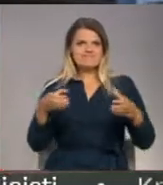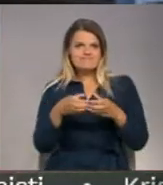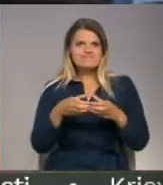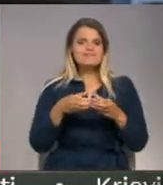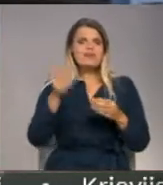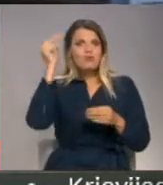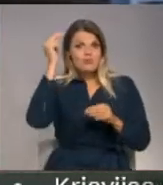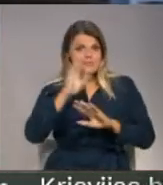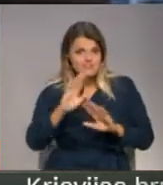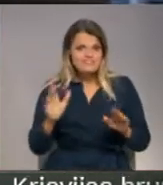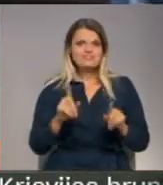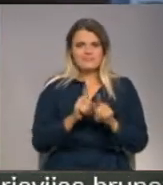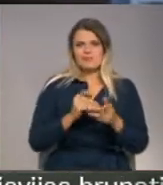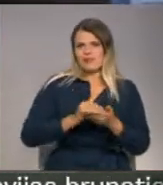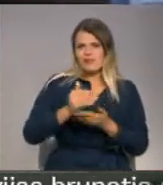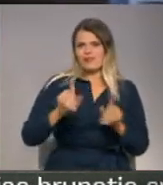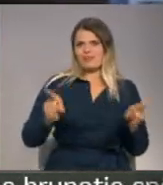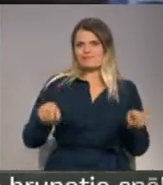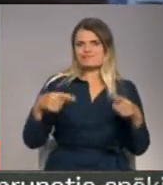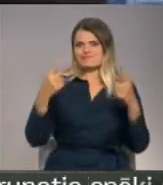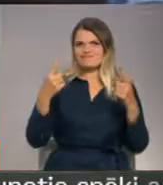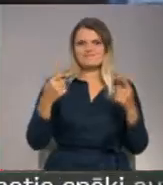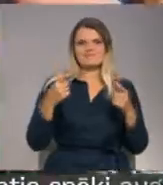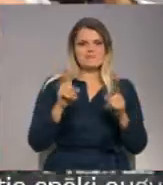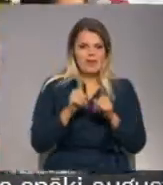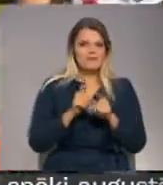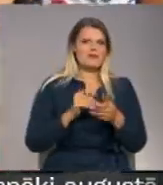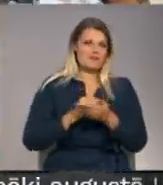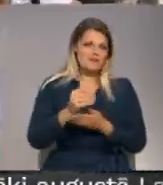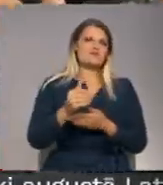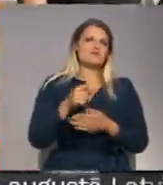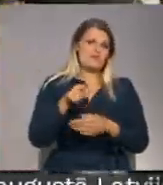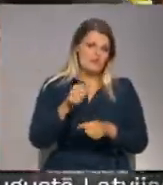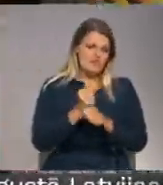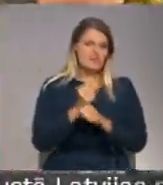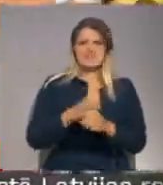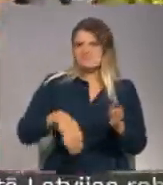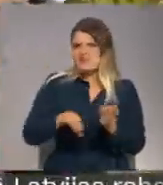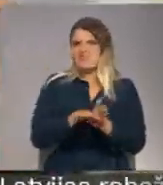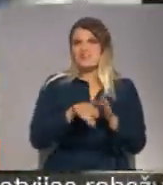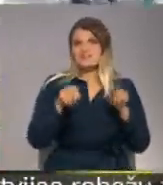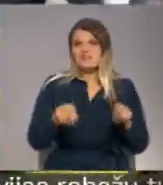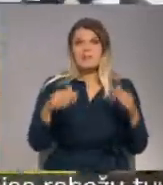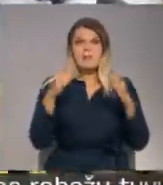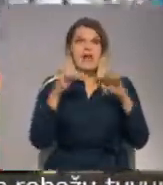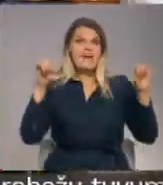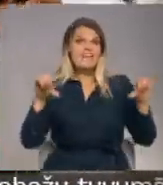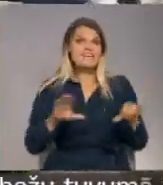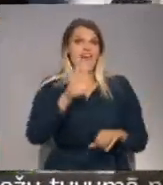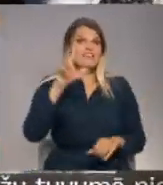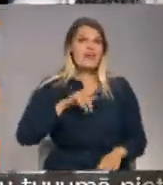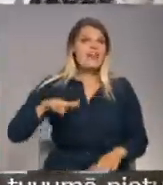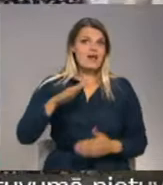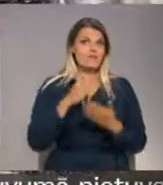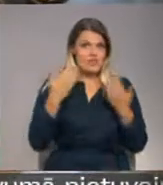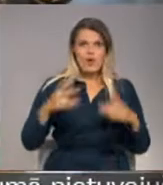mēs turamies un vēl neesam atkrituši un vēl esam pārliecināti, ka piedalīsimies. Šāda mājas kafejnīcu diena Latvijā